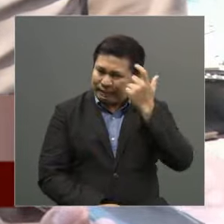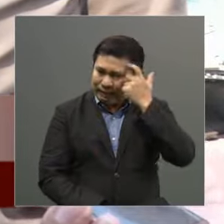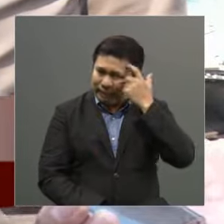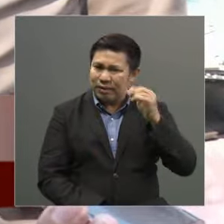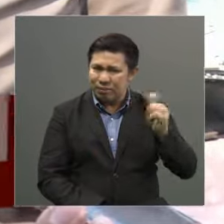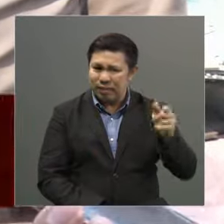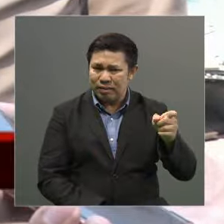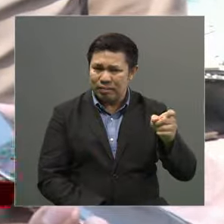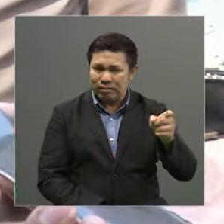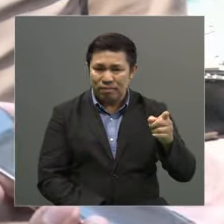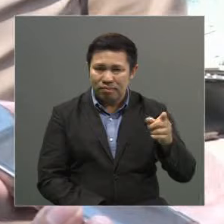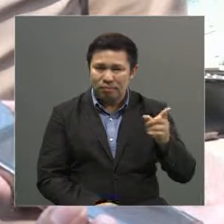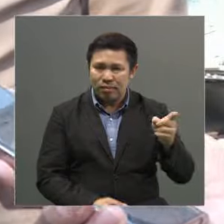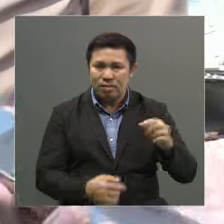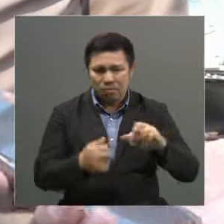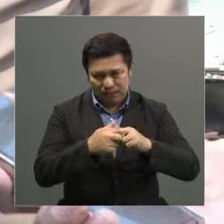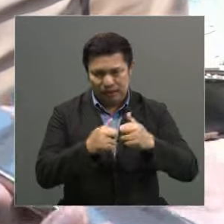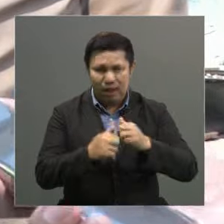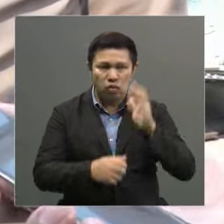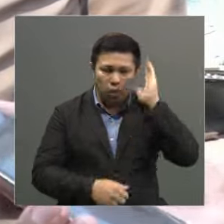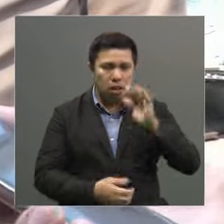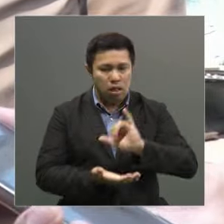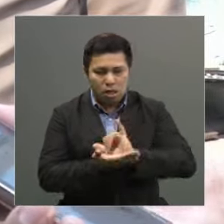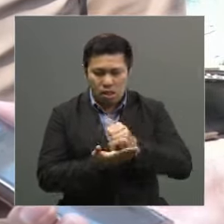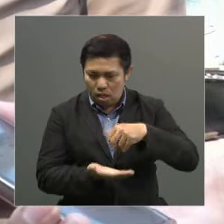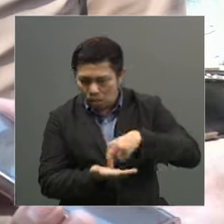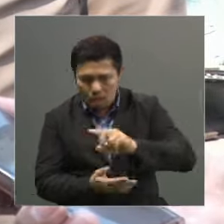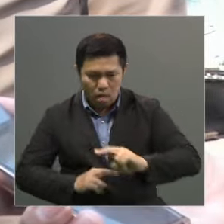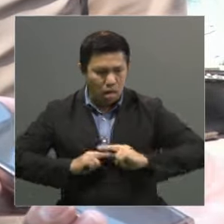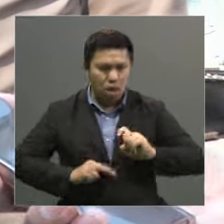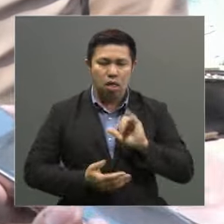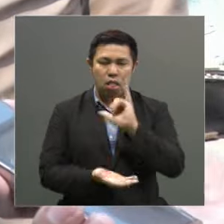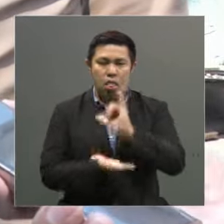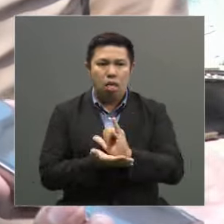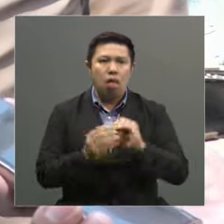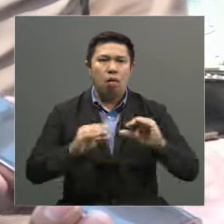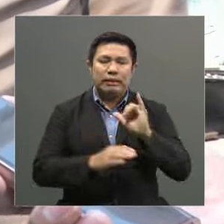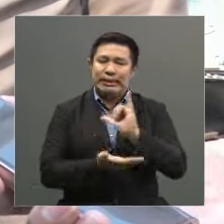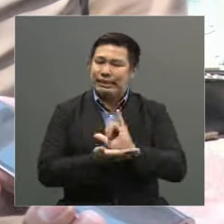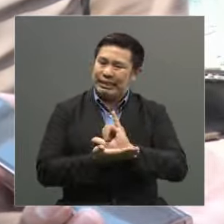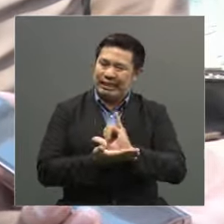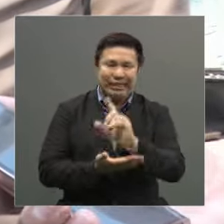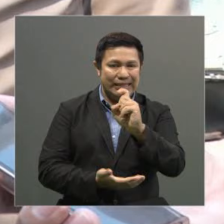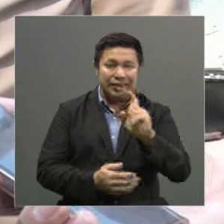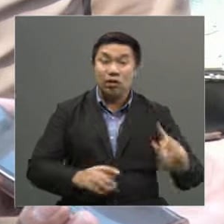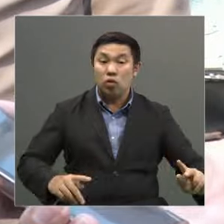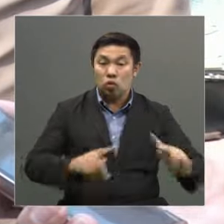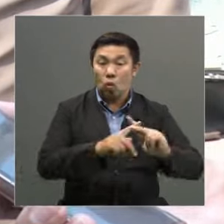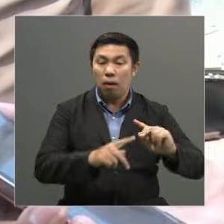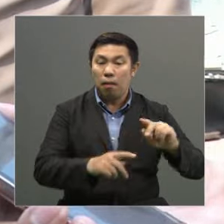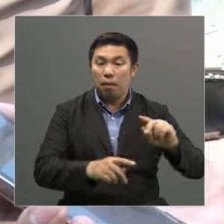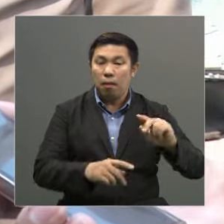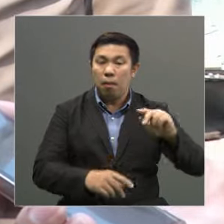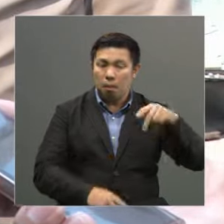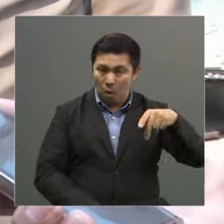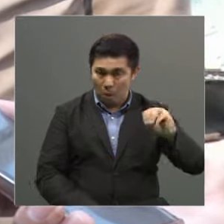จะเป็นคนพิการติดเตียงในอนาคตต่อไปดังนั้นเนี่ยเดี๋ยวทางพม.เองนะคะกระทรวงการพัฒนาสังคมและความมั่นคงของมนุษย์นะคะก็เดี๋ยวเราจะล